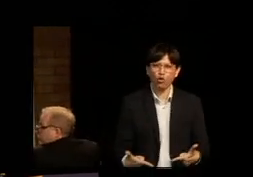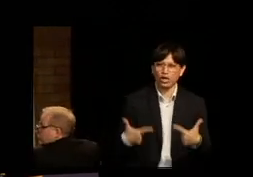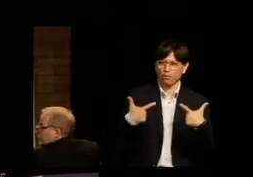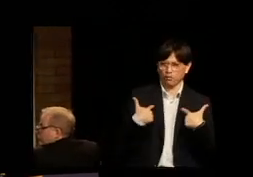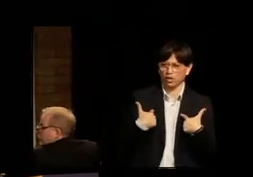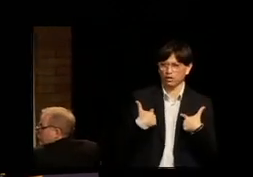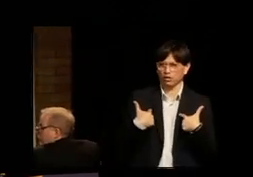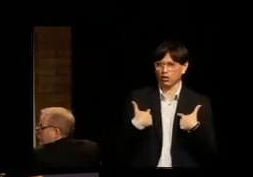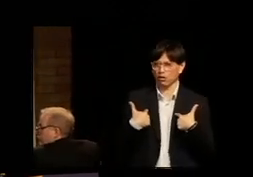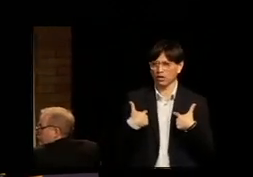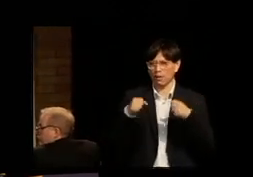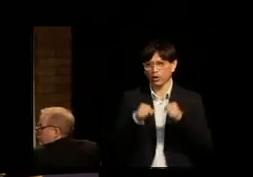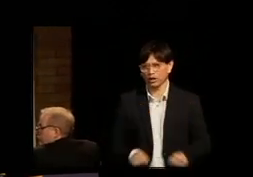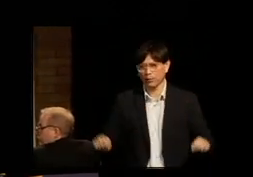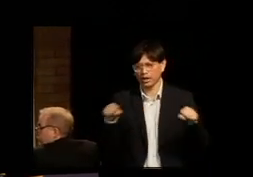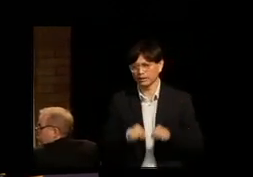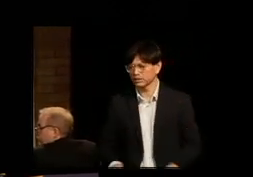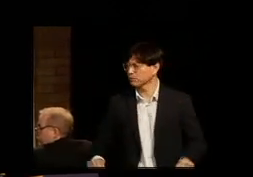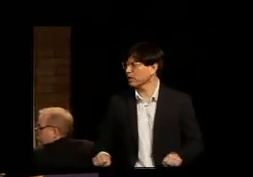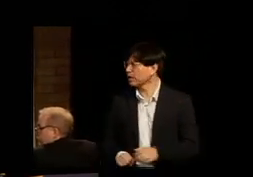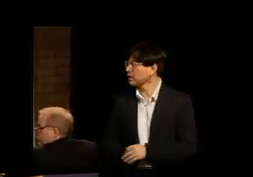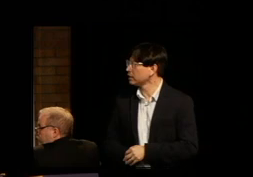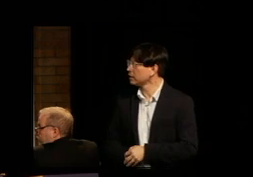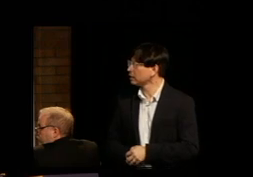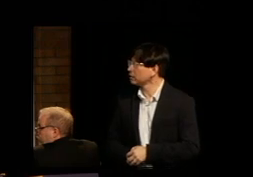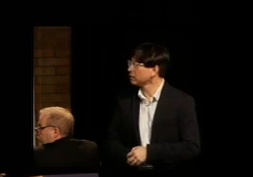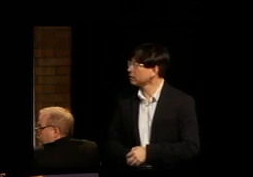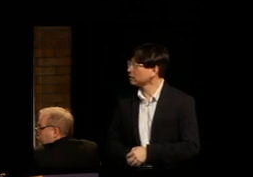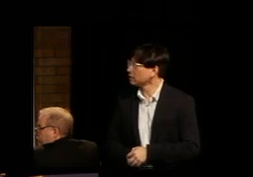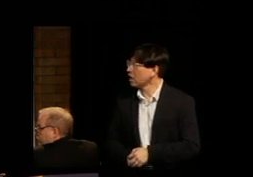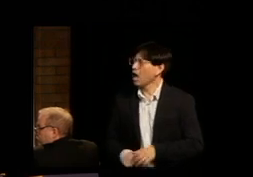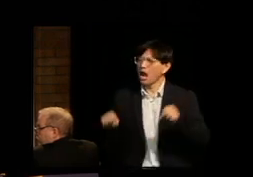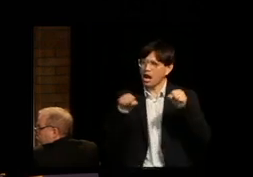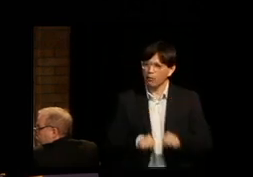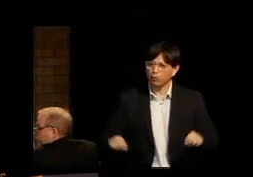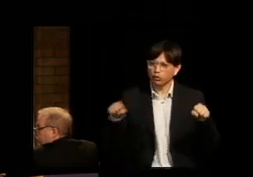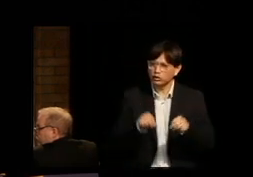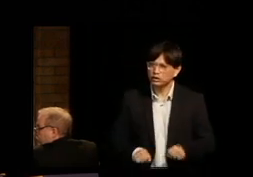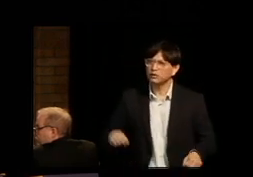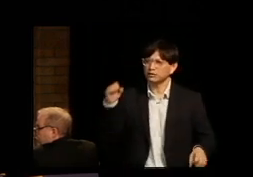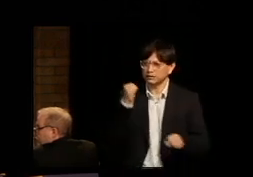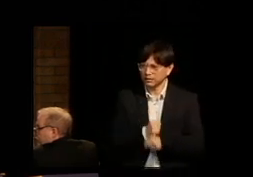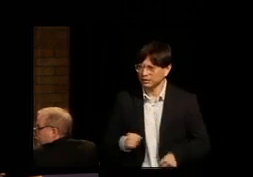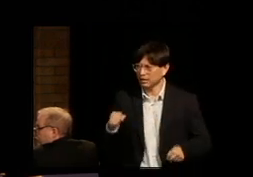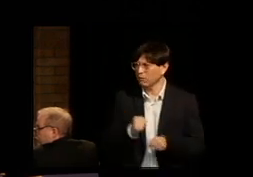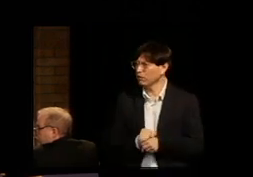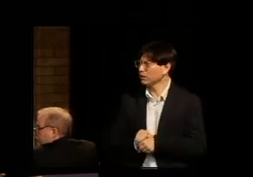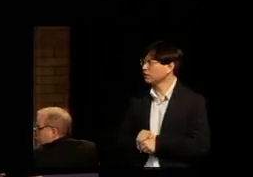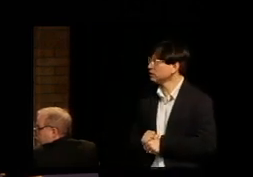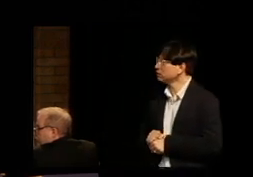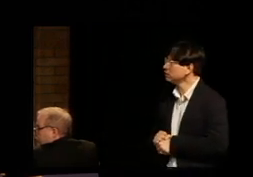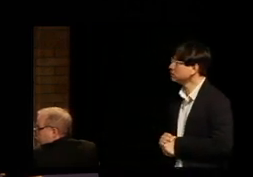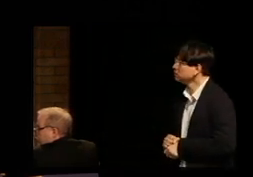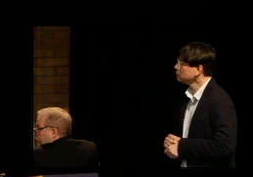possibilità di partecipare ai sacramenti la la possibilità di partecipare alla catechesi Purtroppo ogni